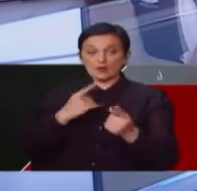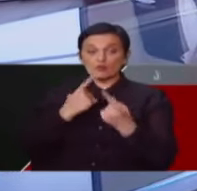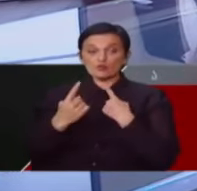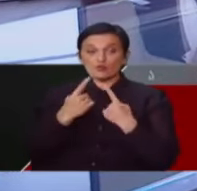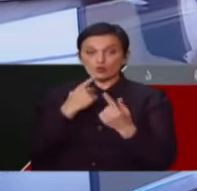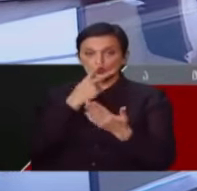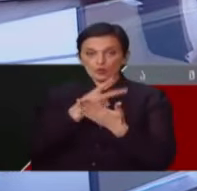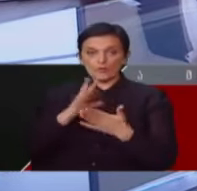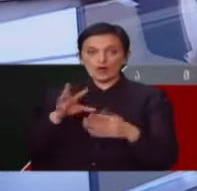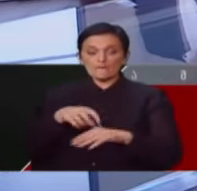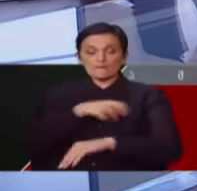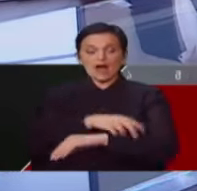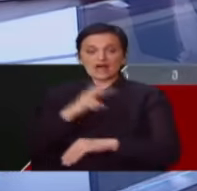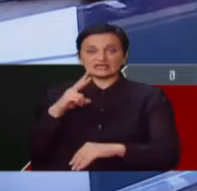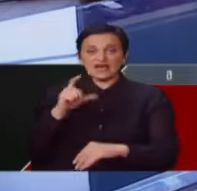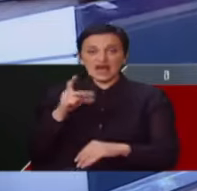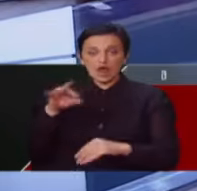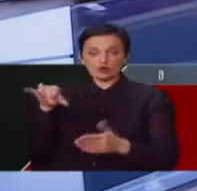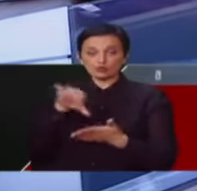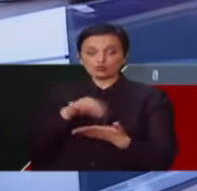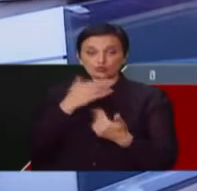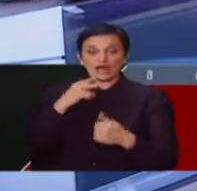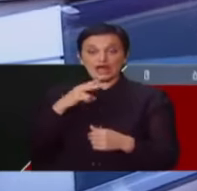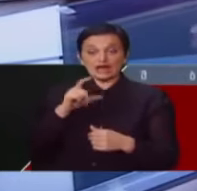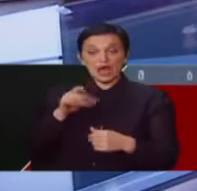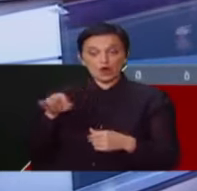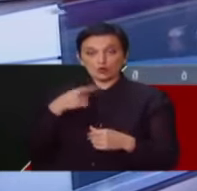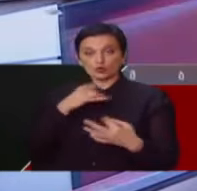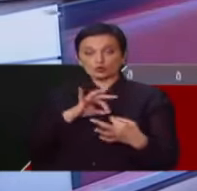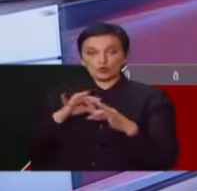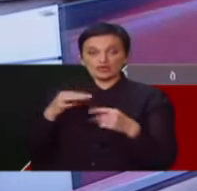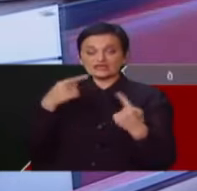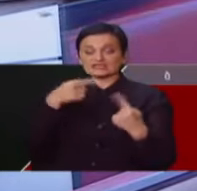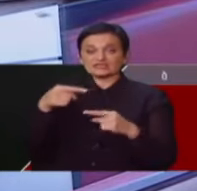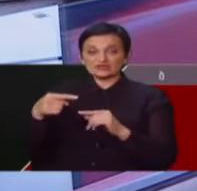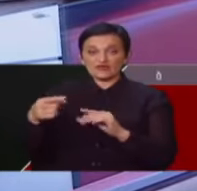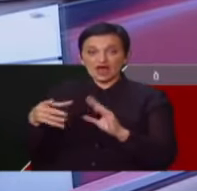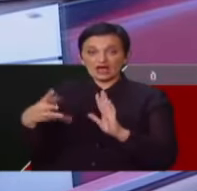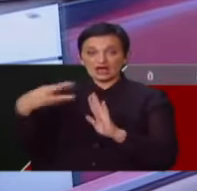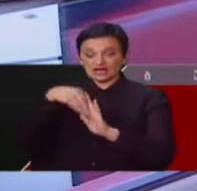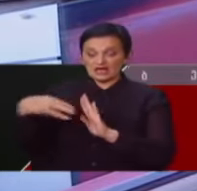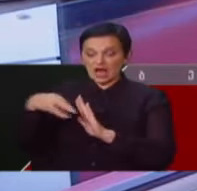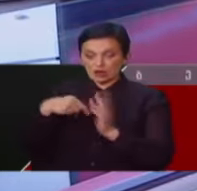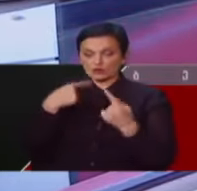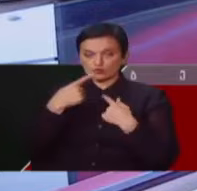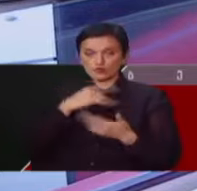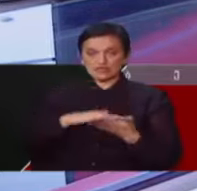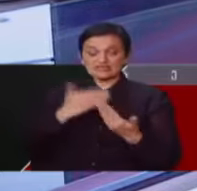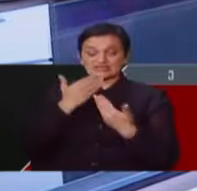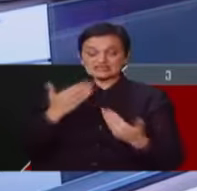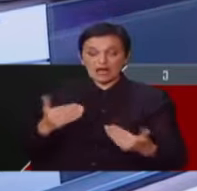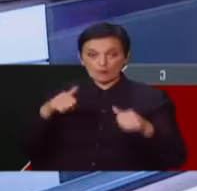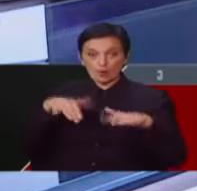მოლაპარაკებების მიუხედავად პარტია ლელო არ არის. ლელოში განმარტავენ, რომ მოლაპარაკებები სხვა გაერთიანებებთან დაკავშირებით გრძელდება და საბოლოო